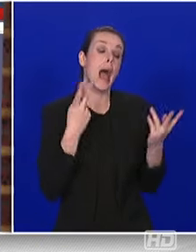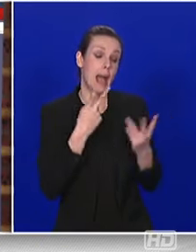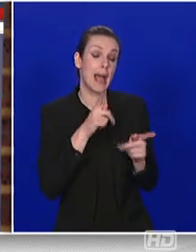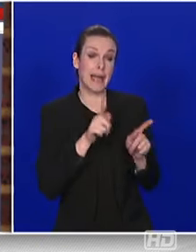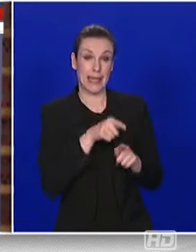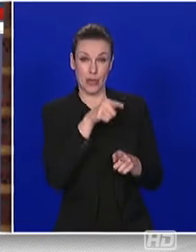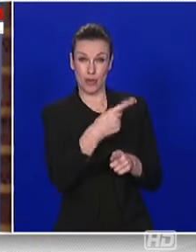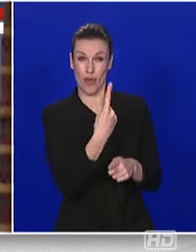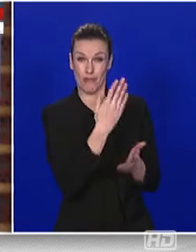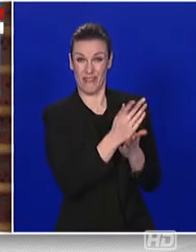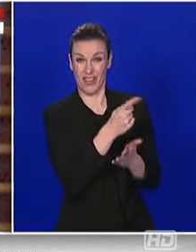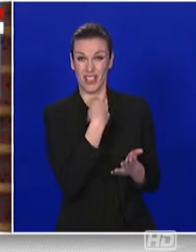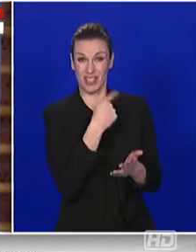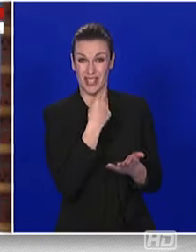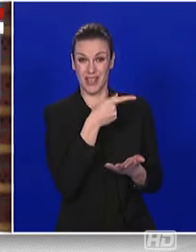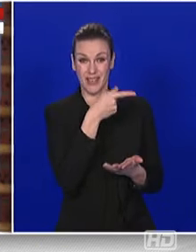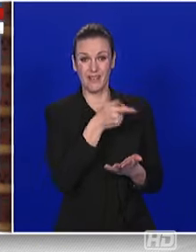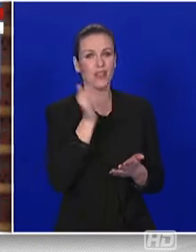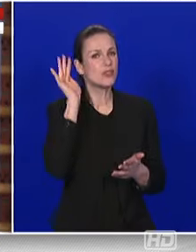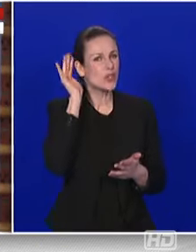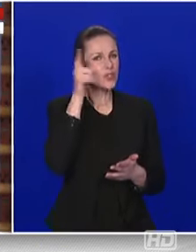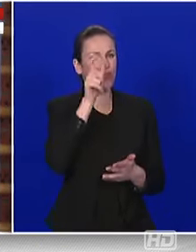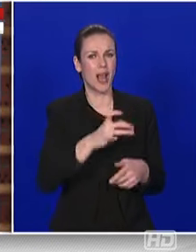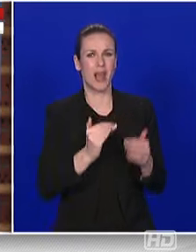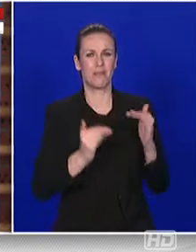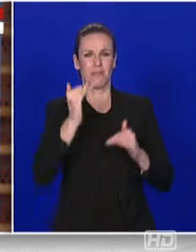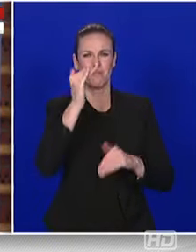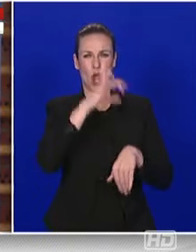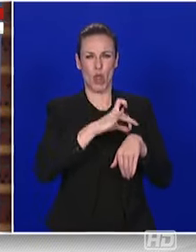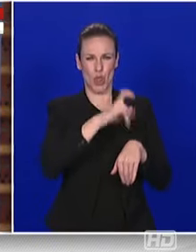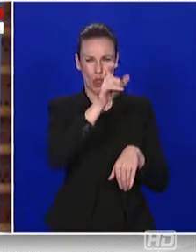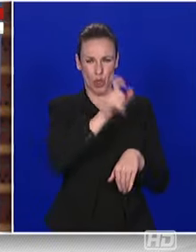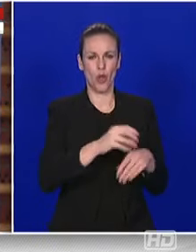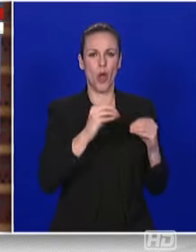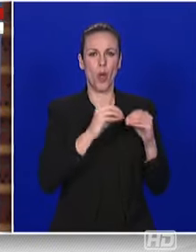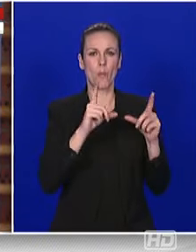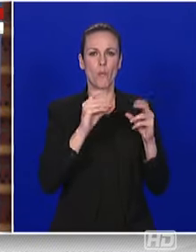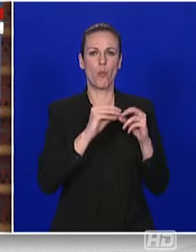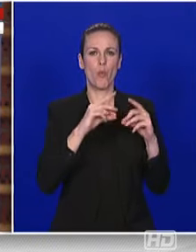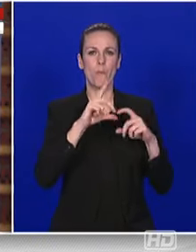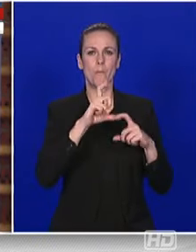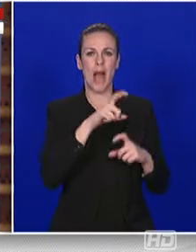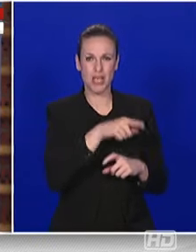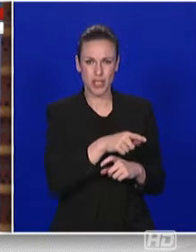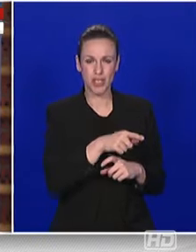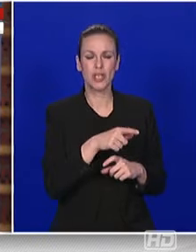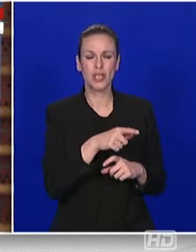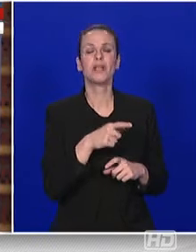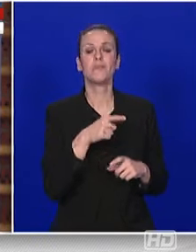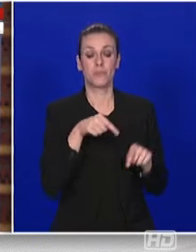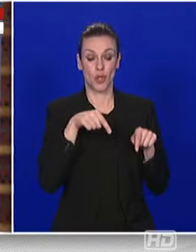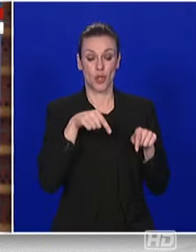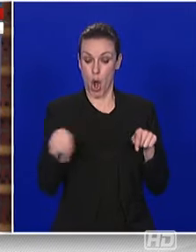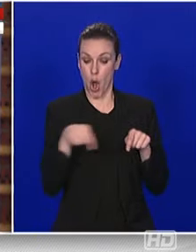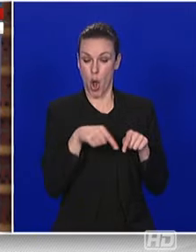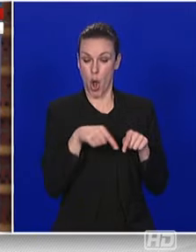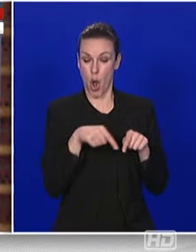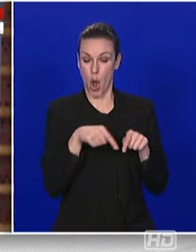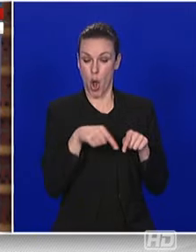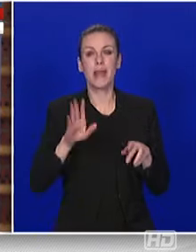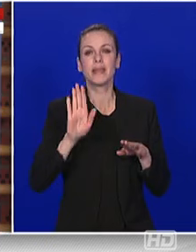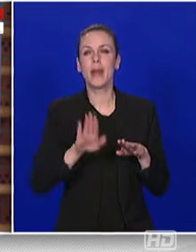sami kazali, čuli ste i primarius Bubaš, dakle, mi ćemo ovaj tjedan, nakon što